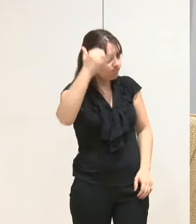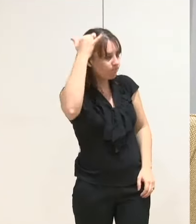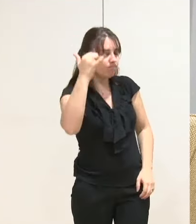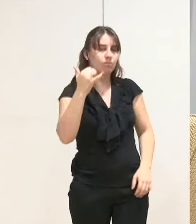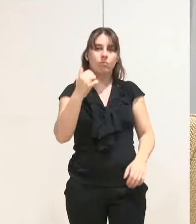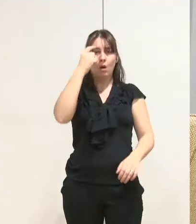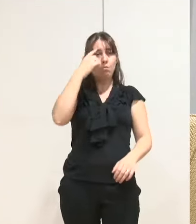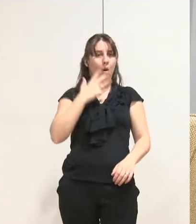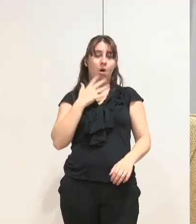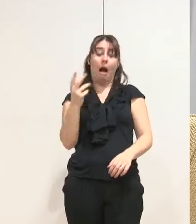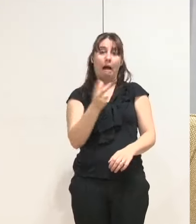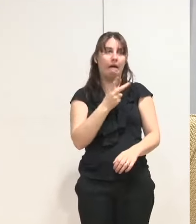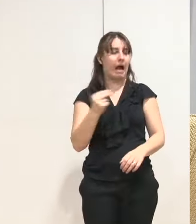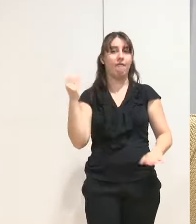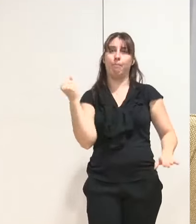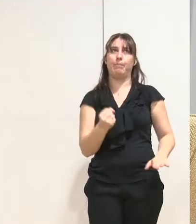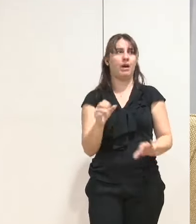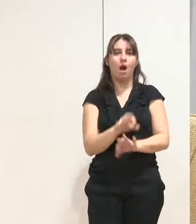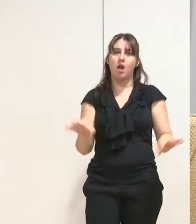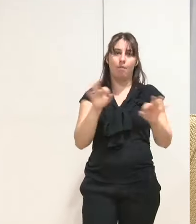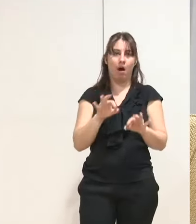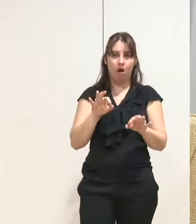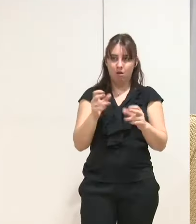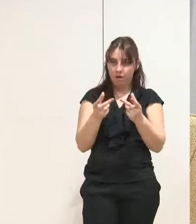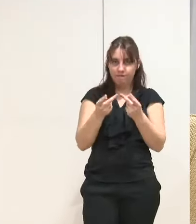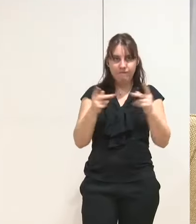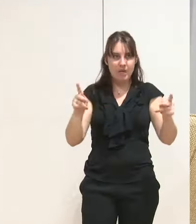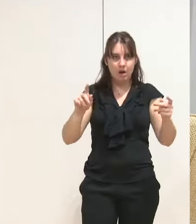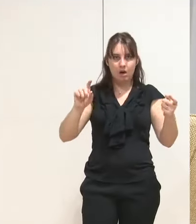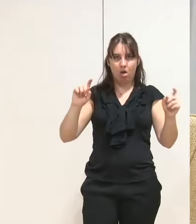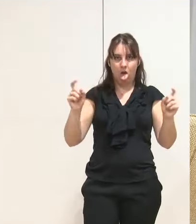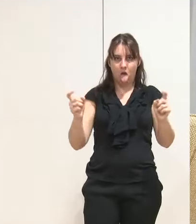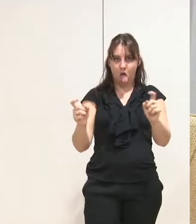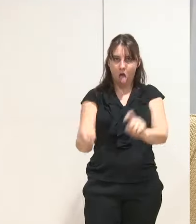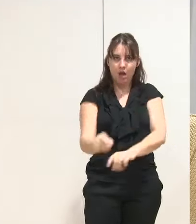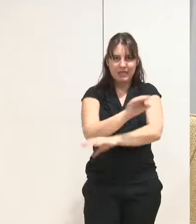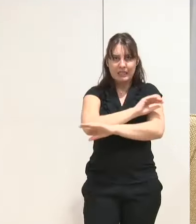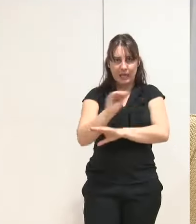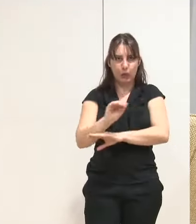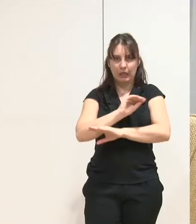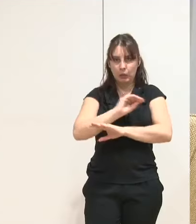de plus grave qu'une ville qui sombre peu à peu dans l'insécurité une insécurité qui est